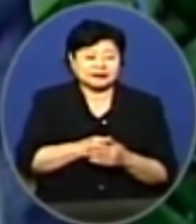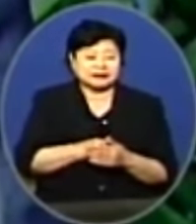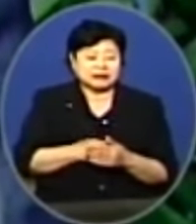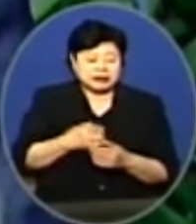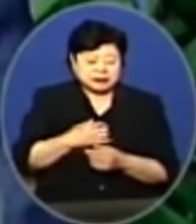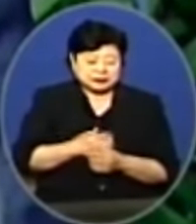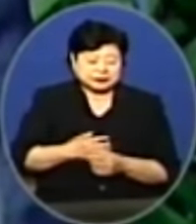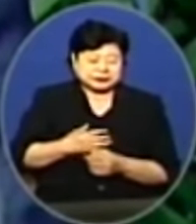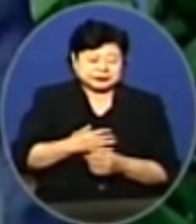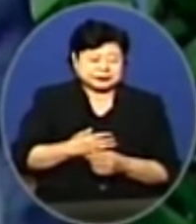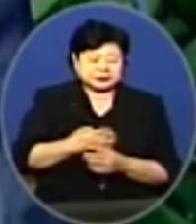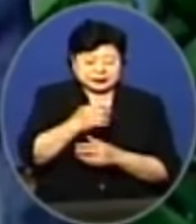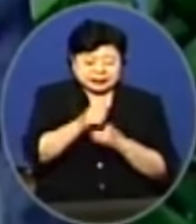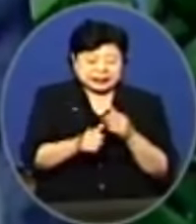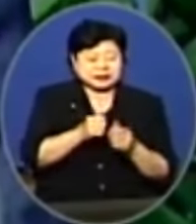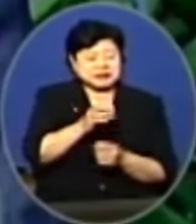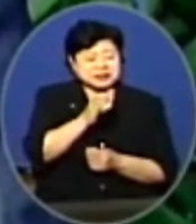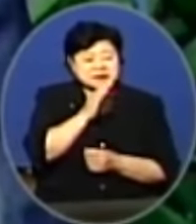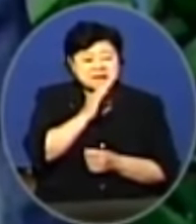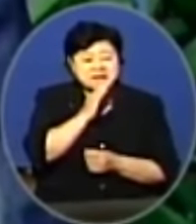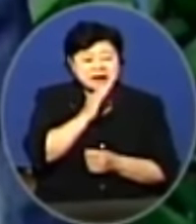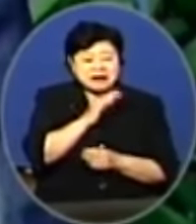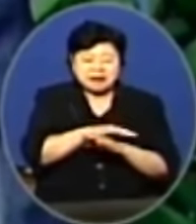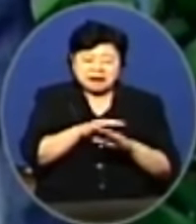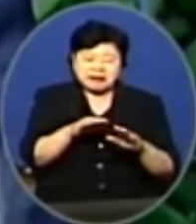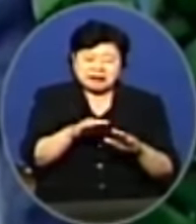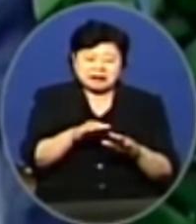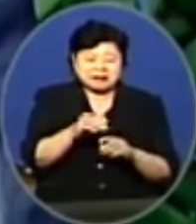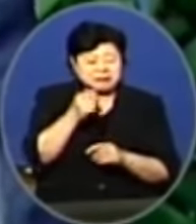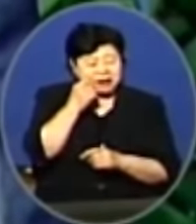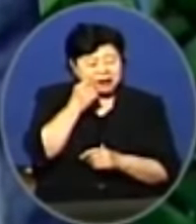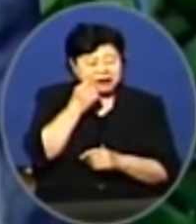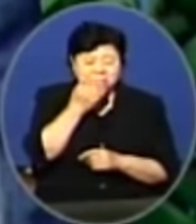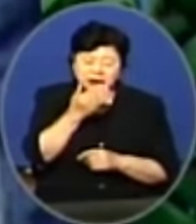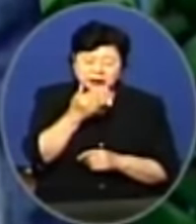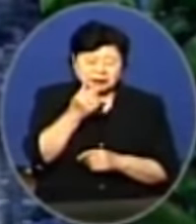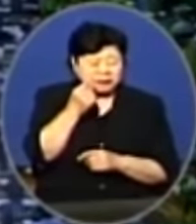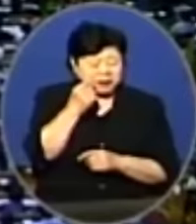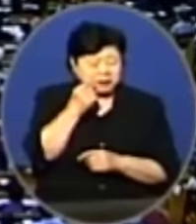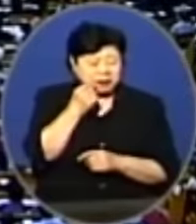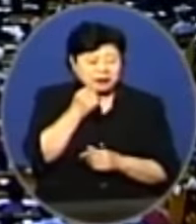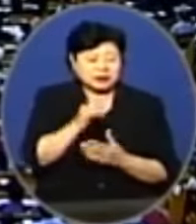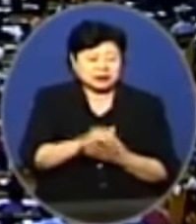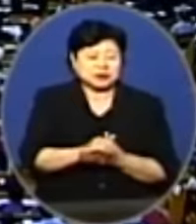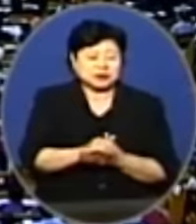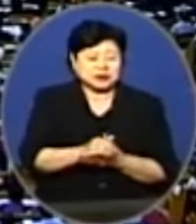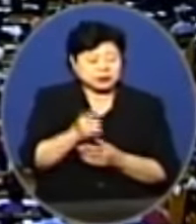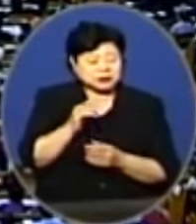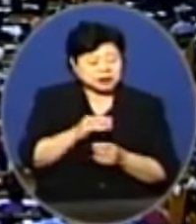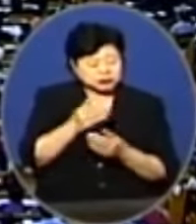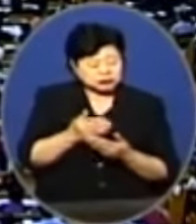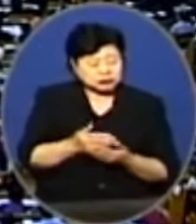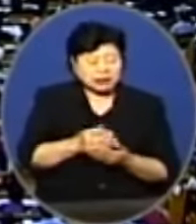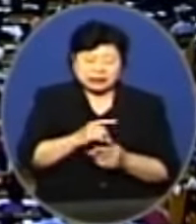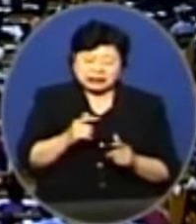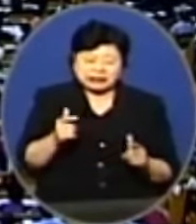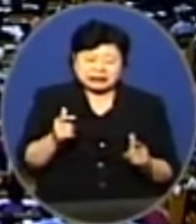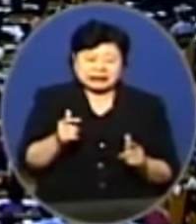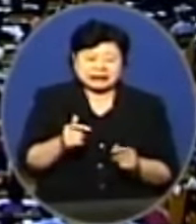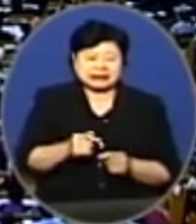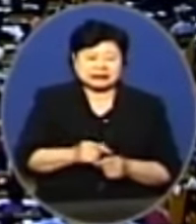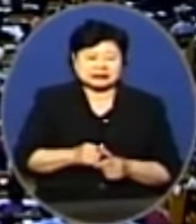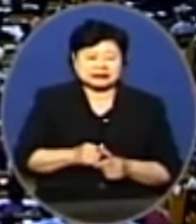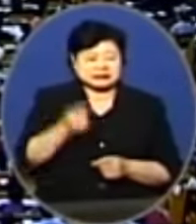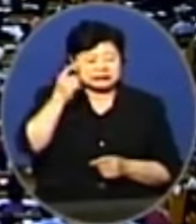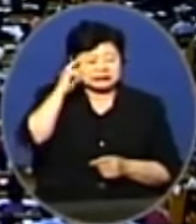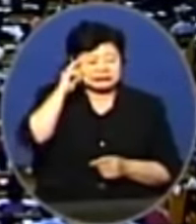하면서 하나님이 과연 해결할 수 있겠는가, 기도를 들어주실 수 있겠는가, 나를 사랑하시는가 그런 생각만